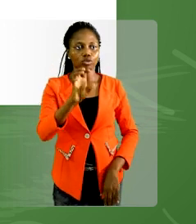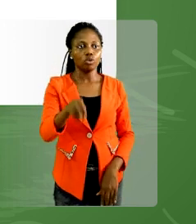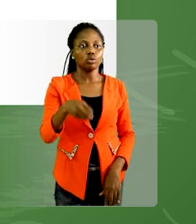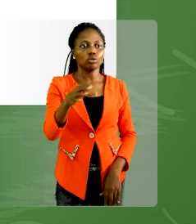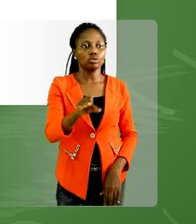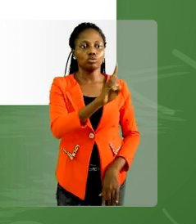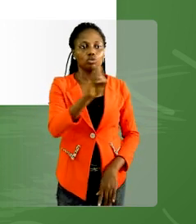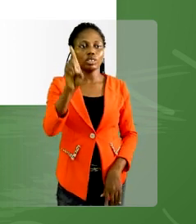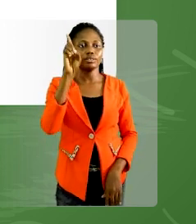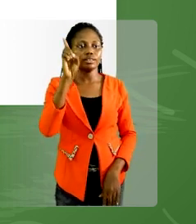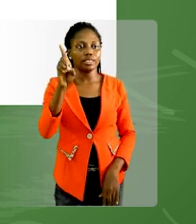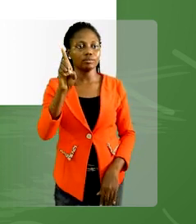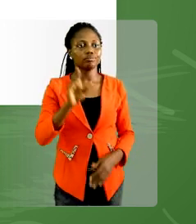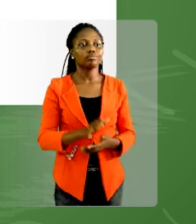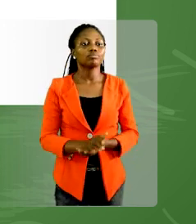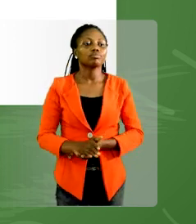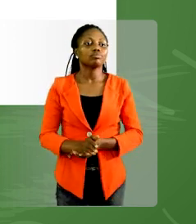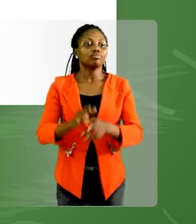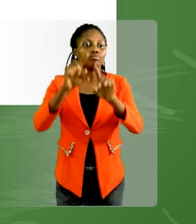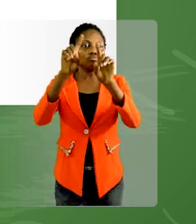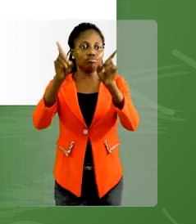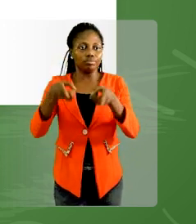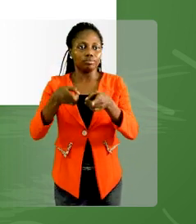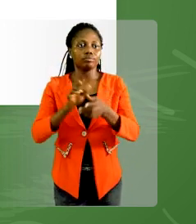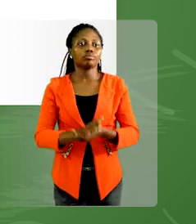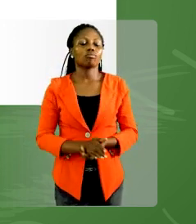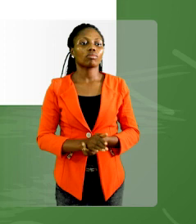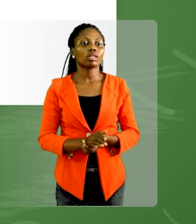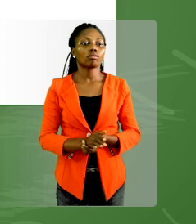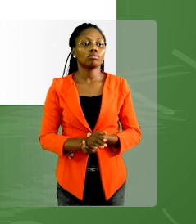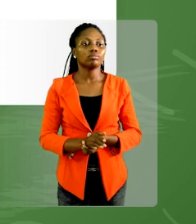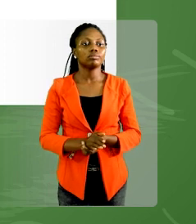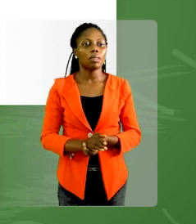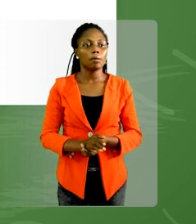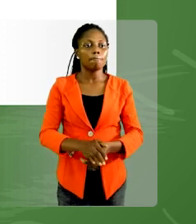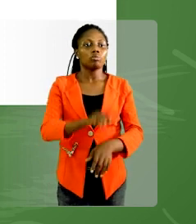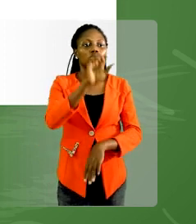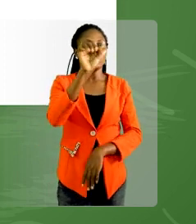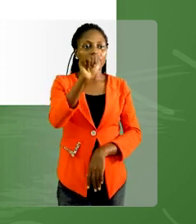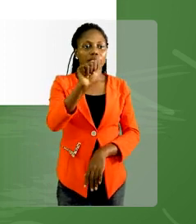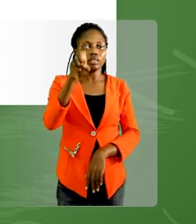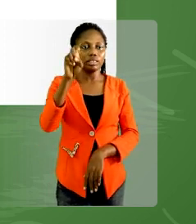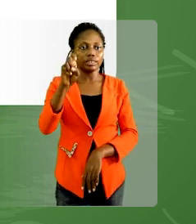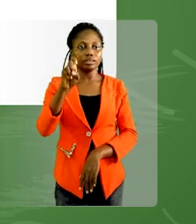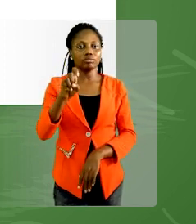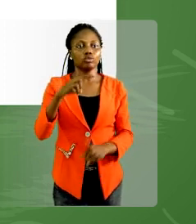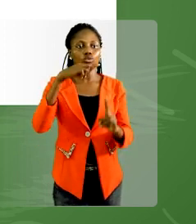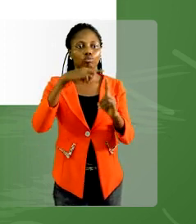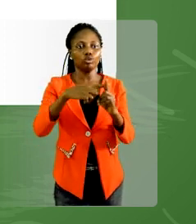D qui a pour équation AX plus BY plus C égale à